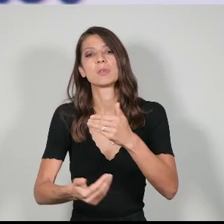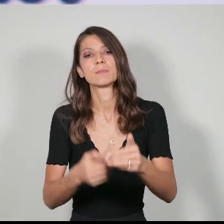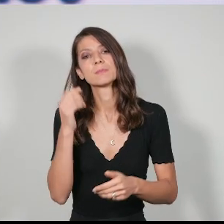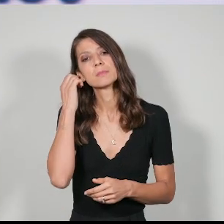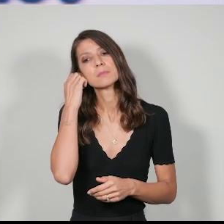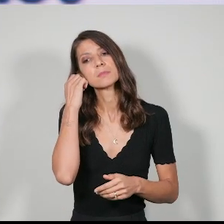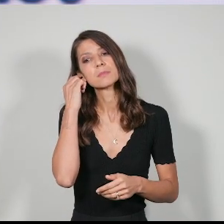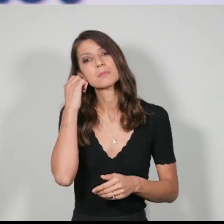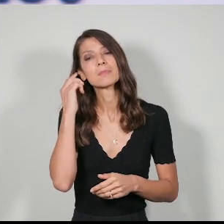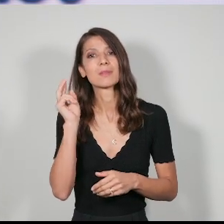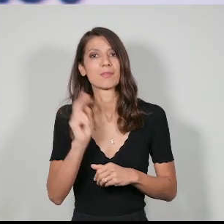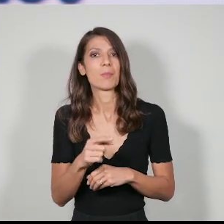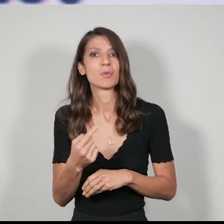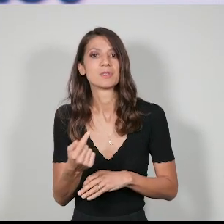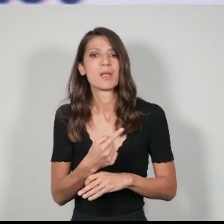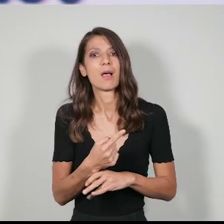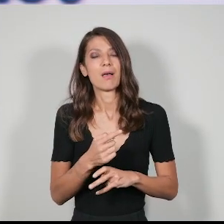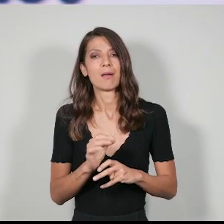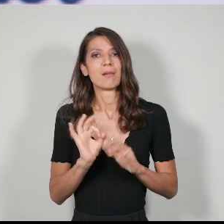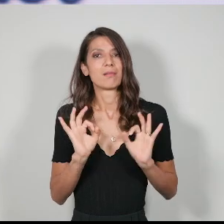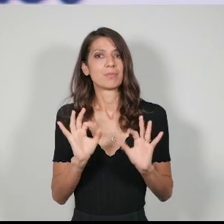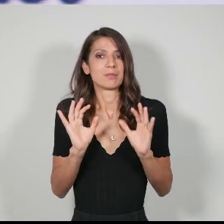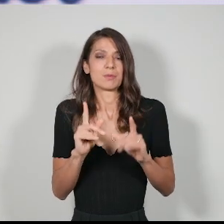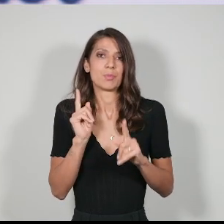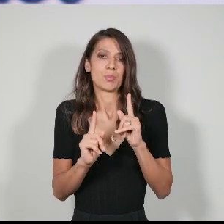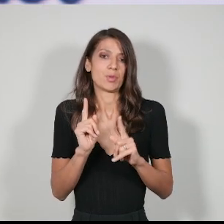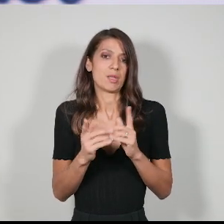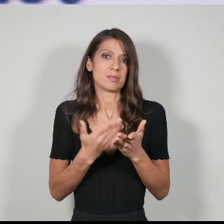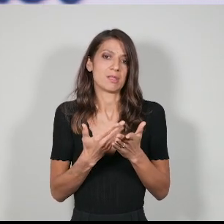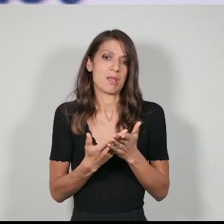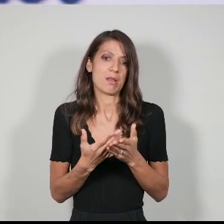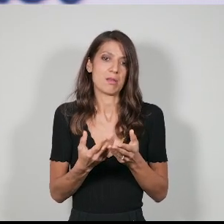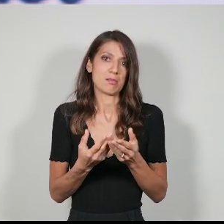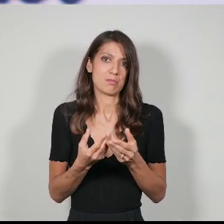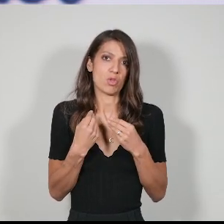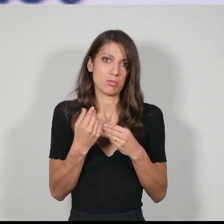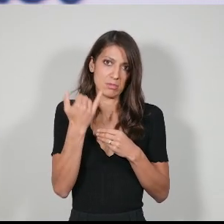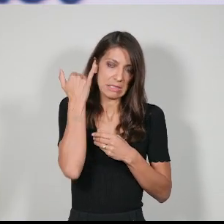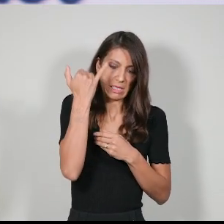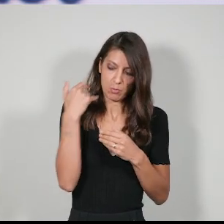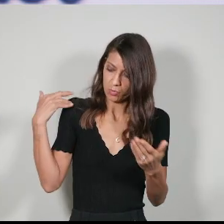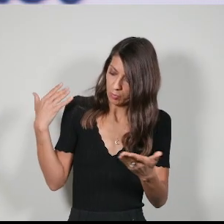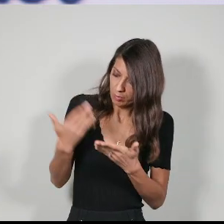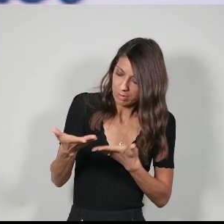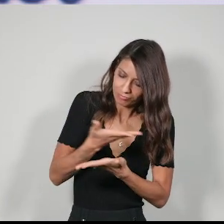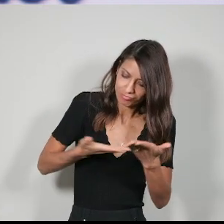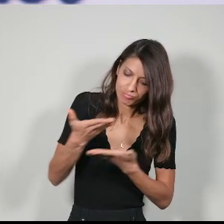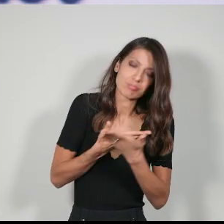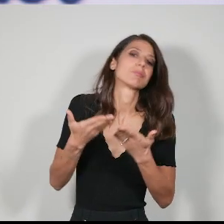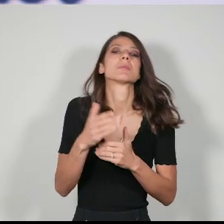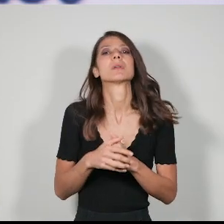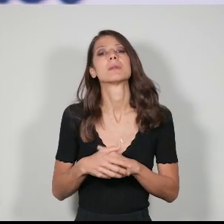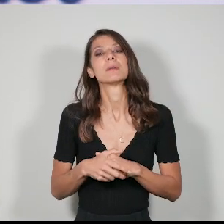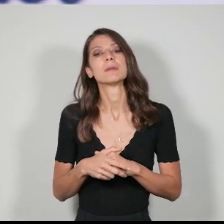trouve que là-dessus, on retrouve véritablement des pistes qui rejoignent ce qu'on a pu se dire depuis tout à l'heure Et c'est